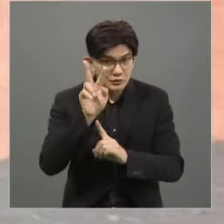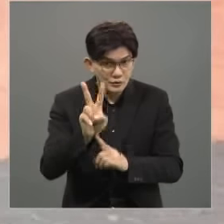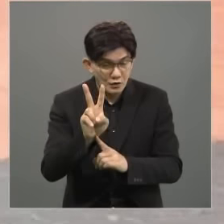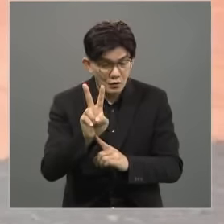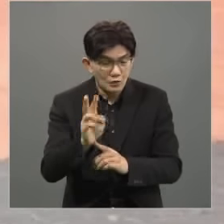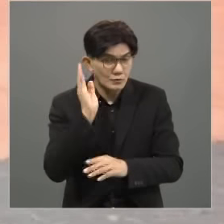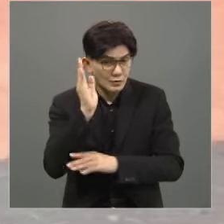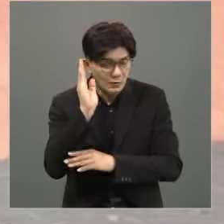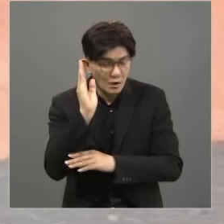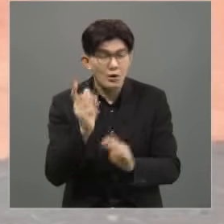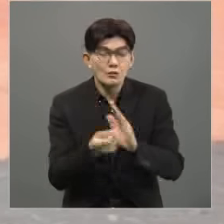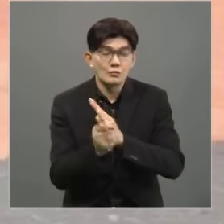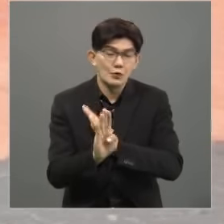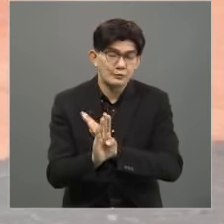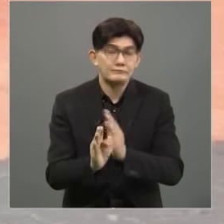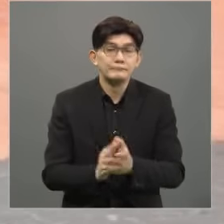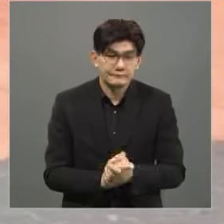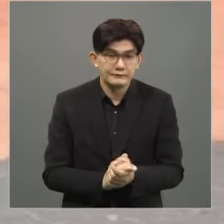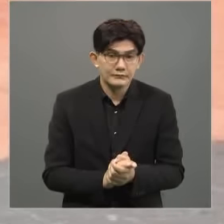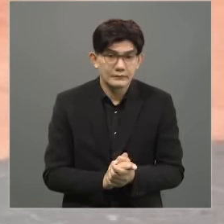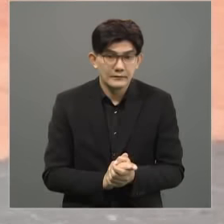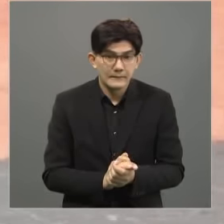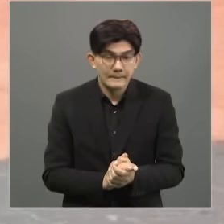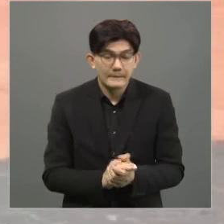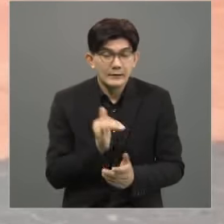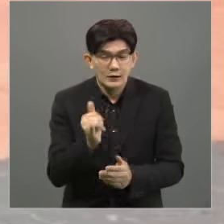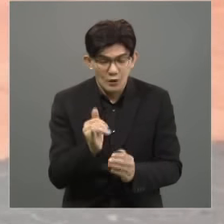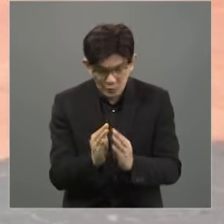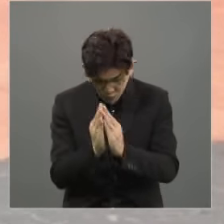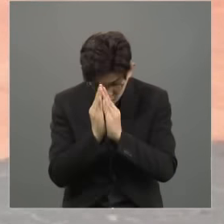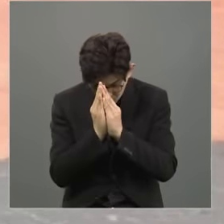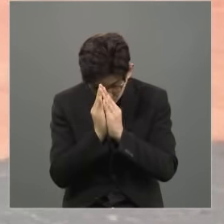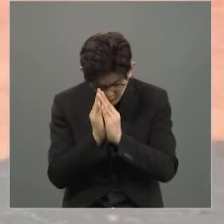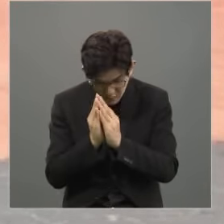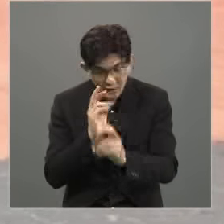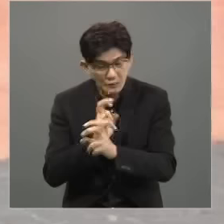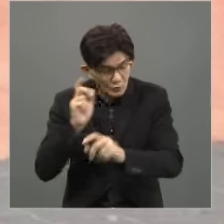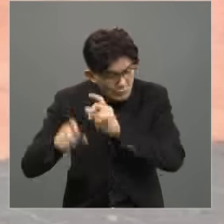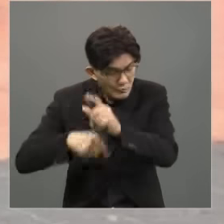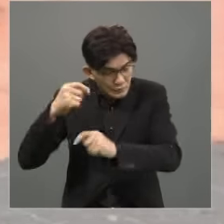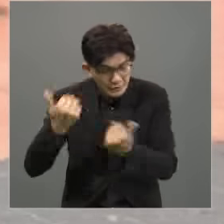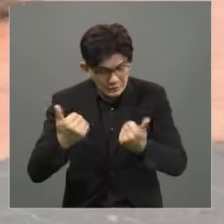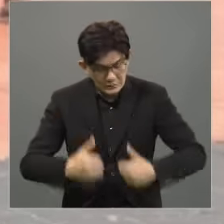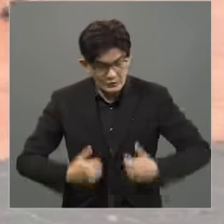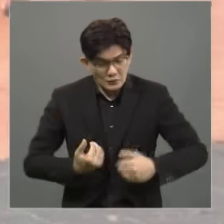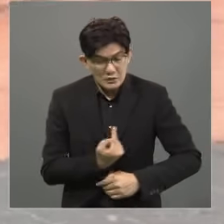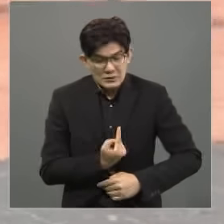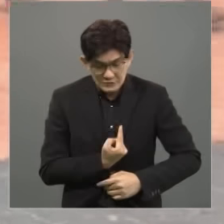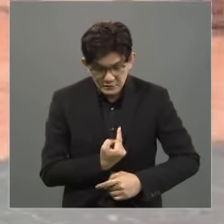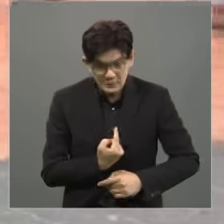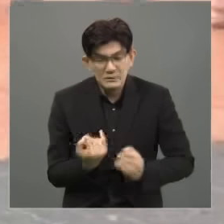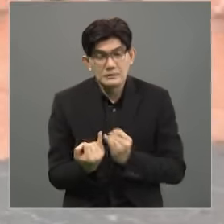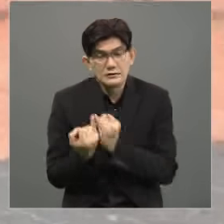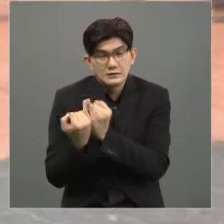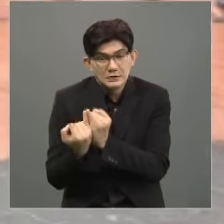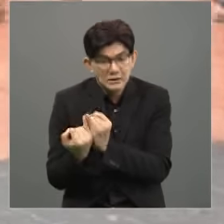งานประชาสัมพันธ์จังหวัดอุบลราชธานีซึ่งการได้มาสักการะบูชาพระบรมสารีริกธาตุครั้งนี้เป็นครั้งหนึ่งในชีวิตที่ได้ใกล้ชิดกับพระพุทธ